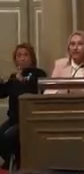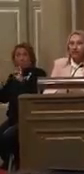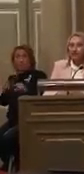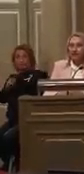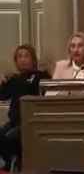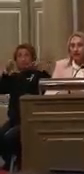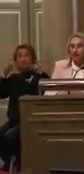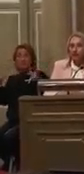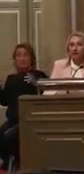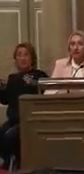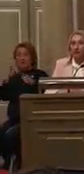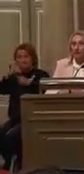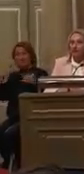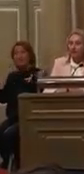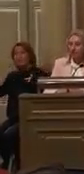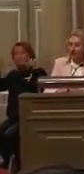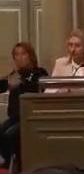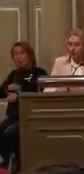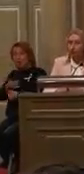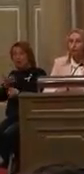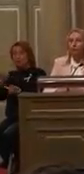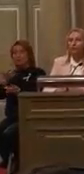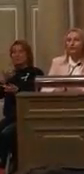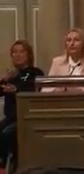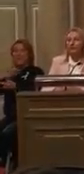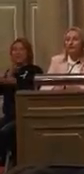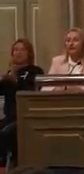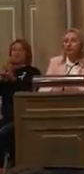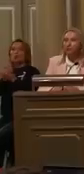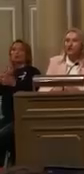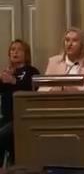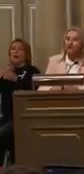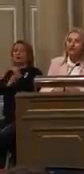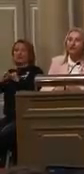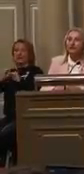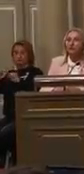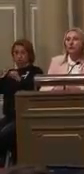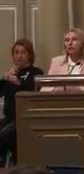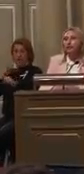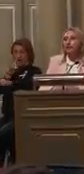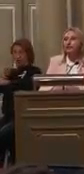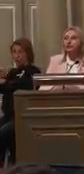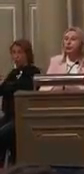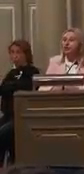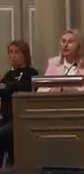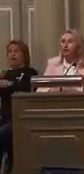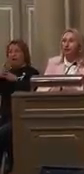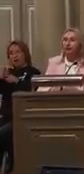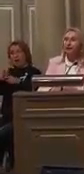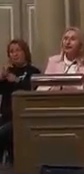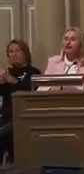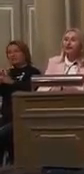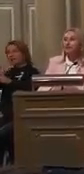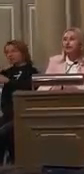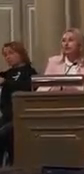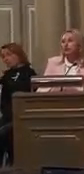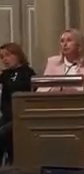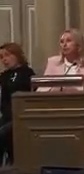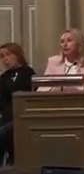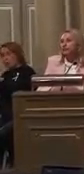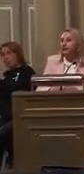ste pogriješili kada ste maknuli zaštitarsku službu s one pozicije i pogriješili ste kada ste otvorili jedan sporedni ulaz